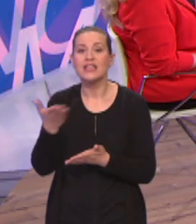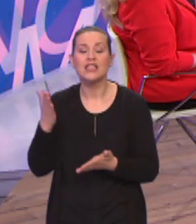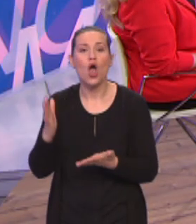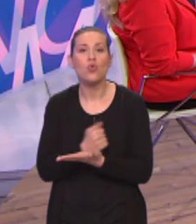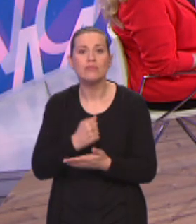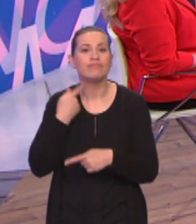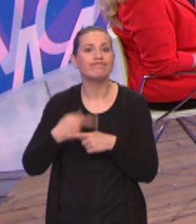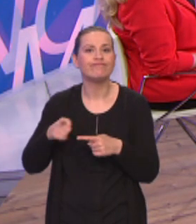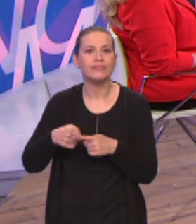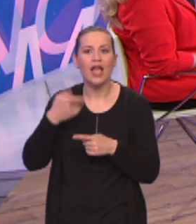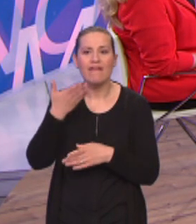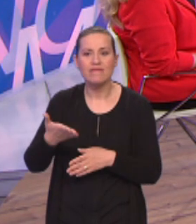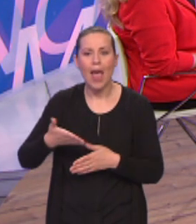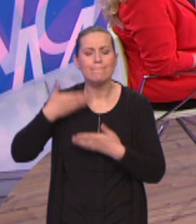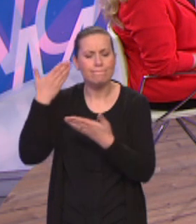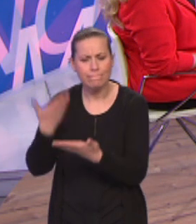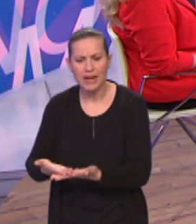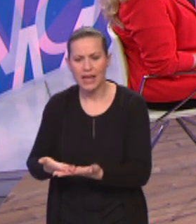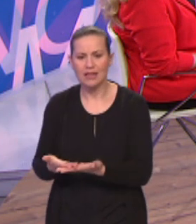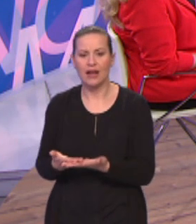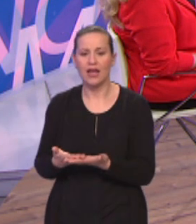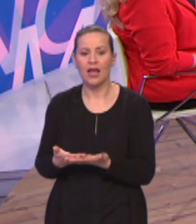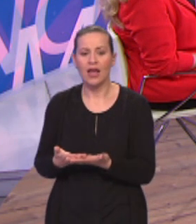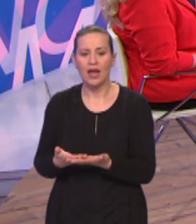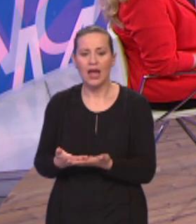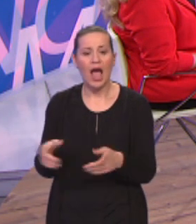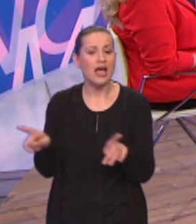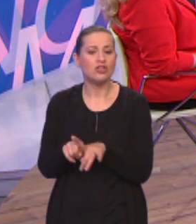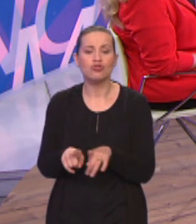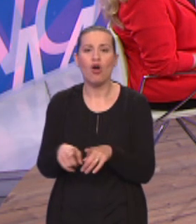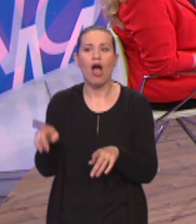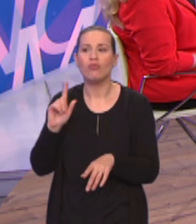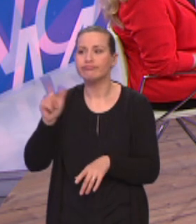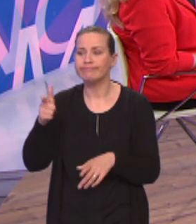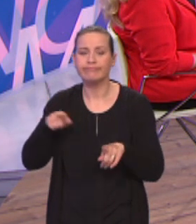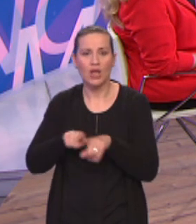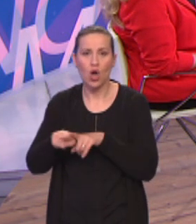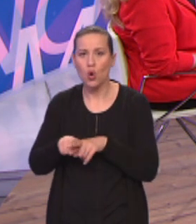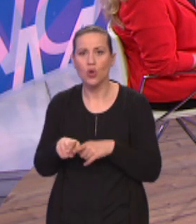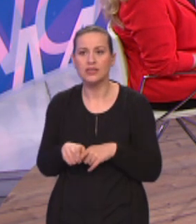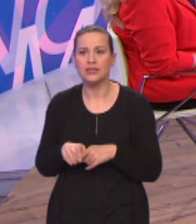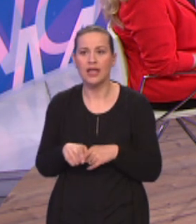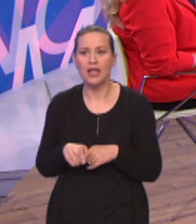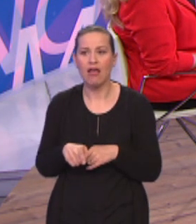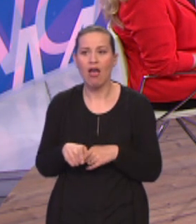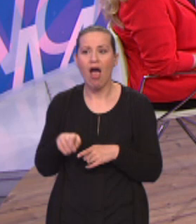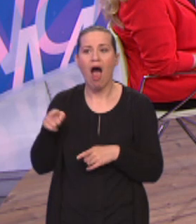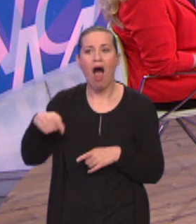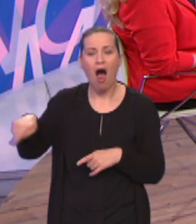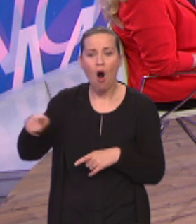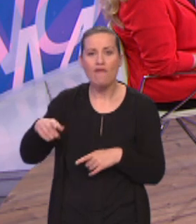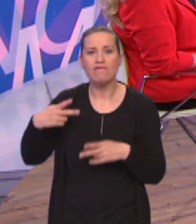ste vi toliko se predali, kao i uglavnom roditelji koji su bitna